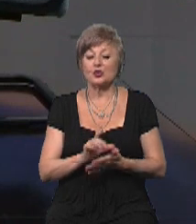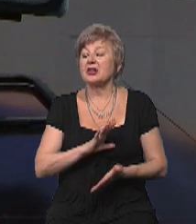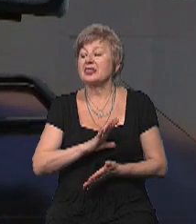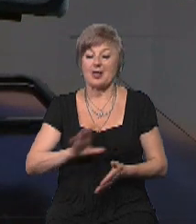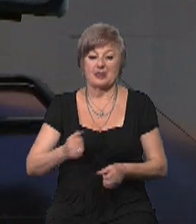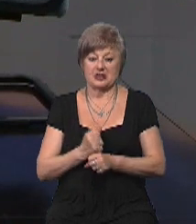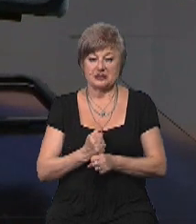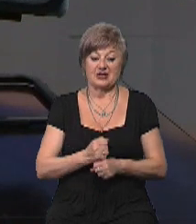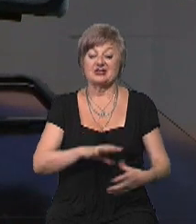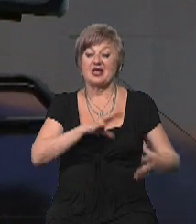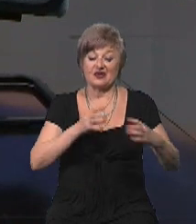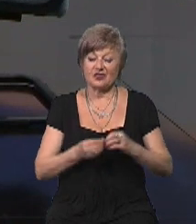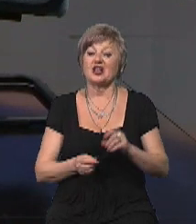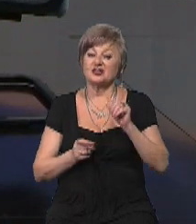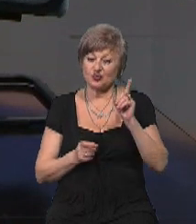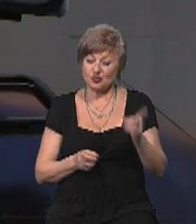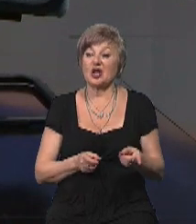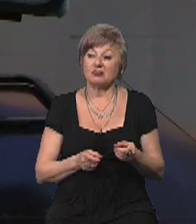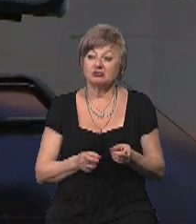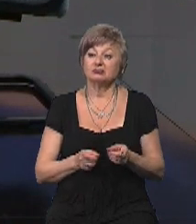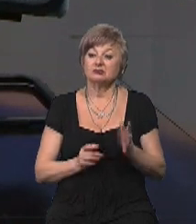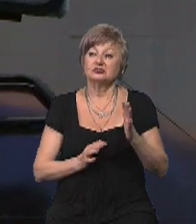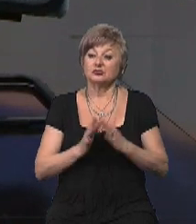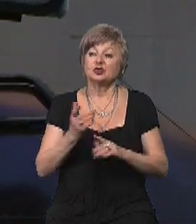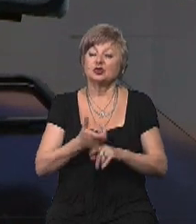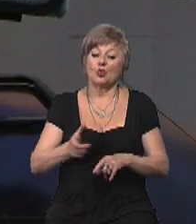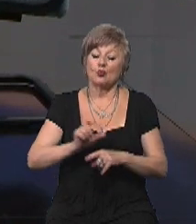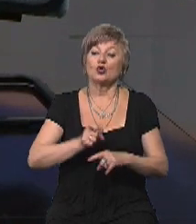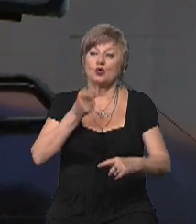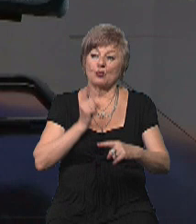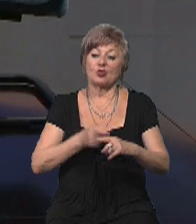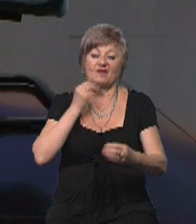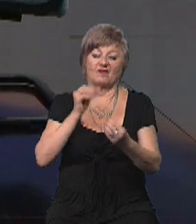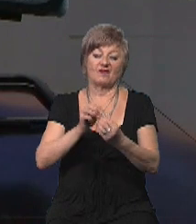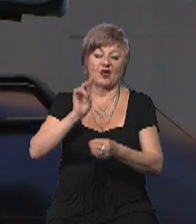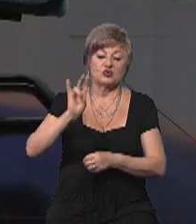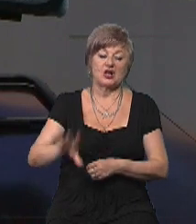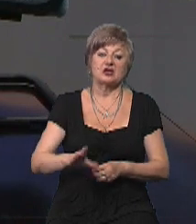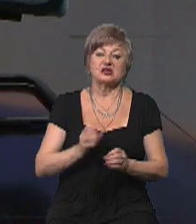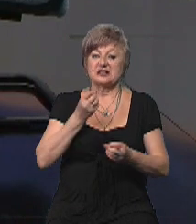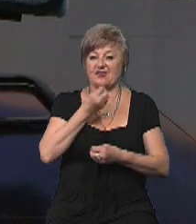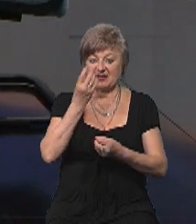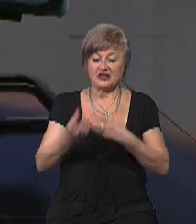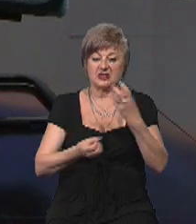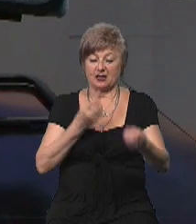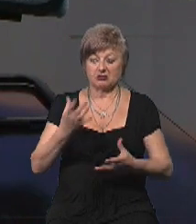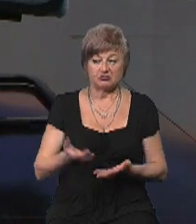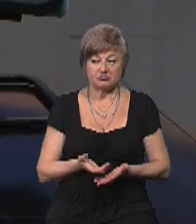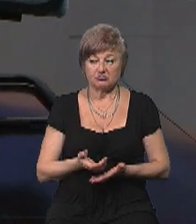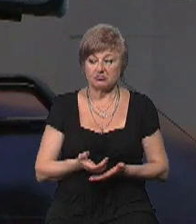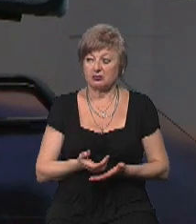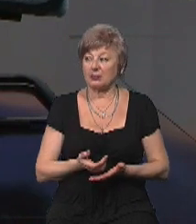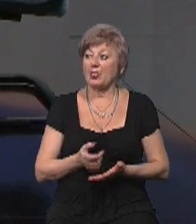зроблені. І в результаті от там вискочило, причому більше половини так і залишилося цвісти і знищувати людям здоров'я. А от